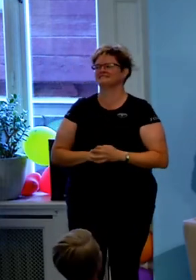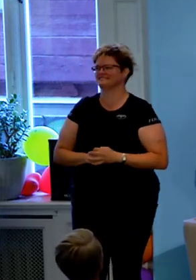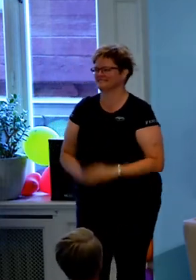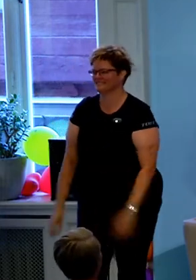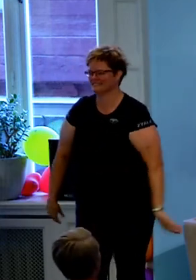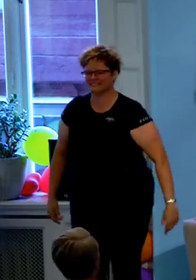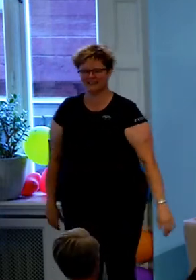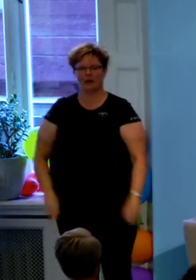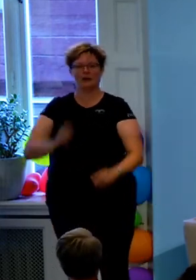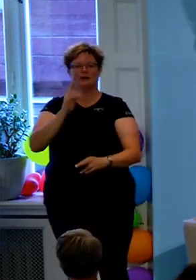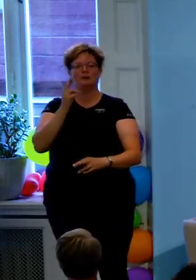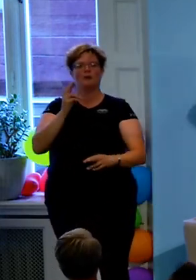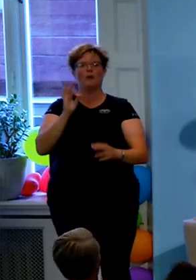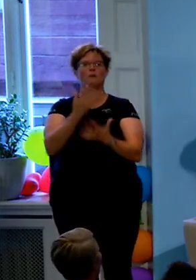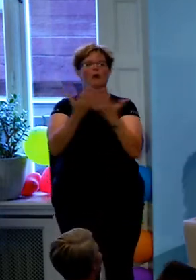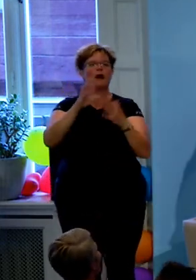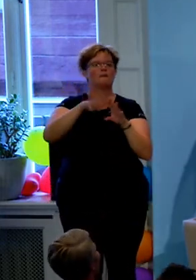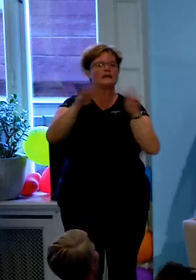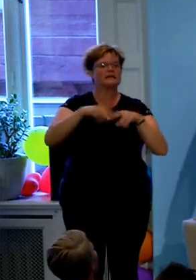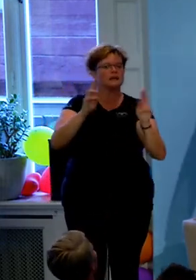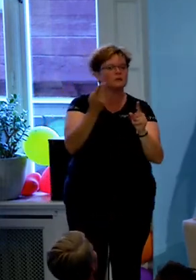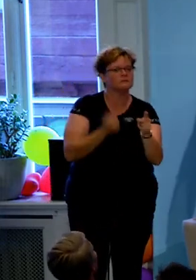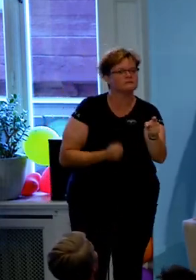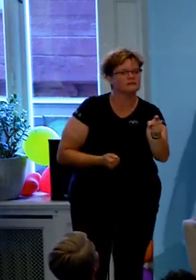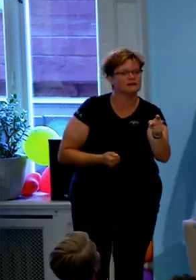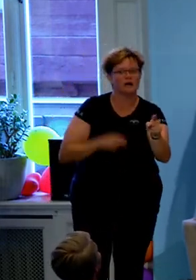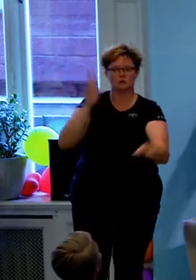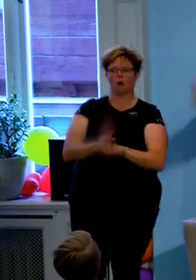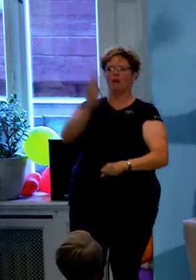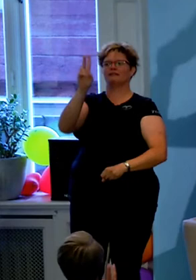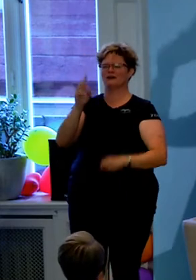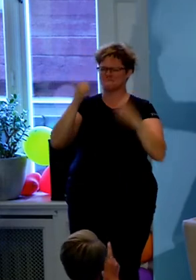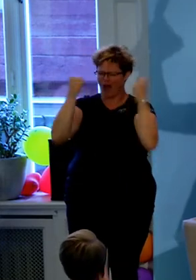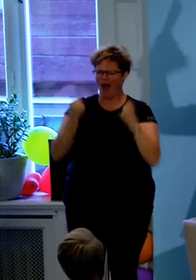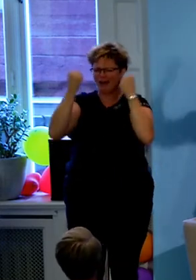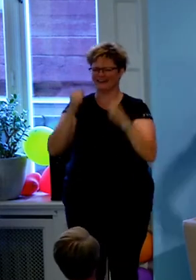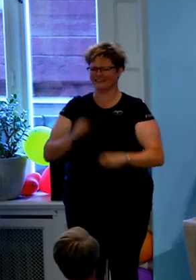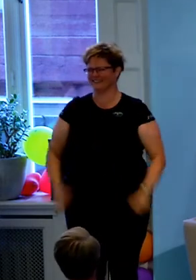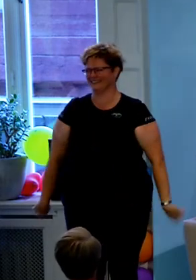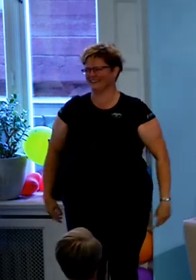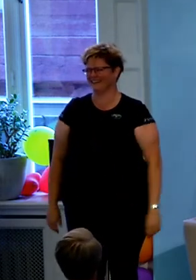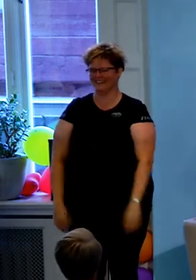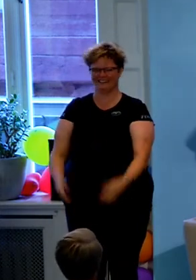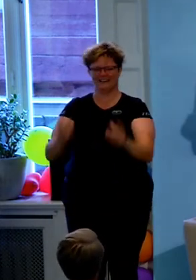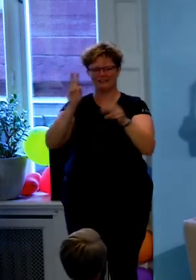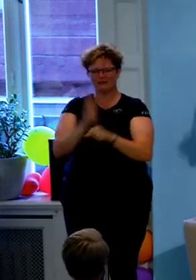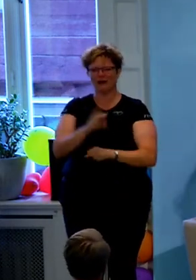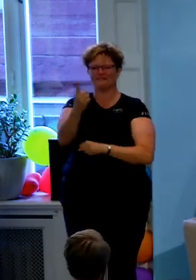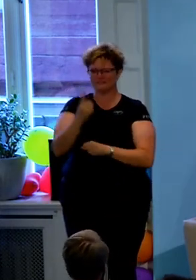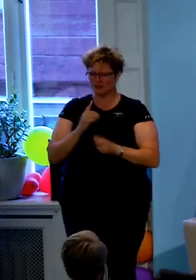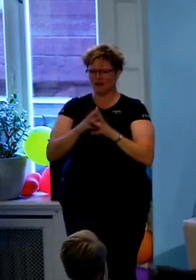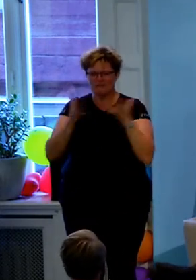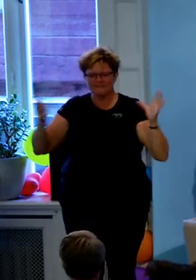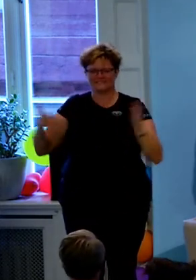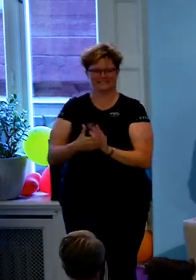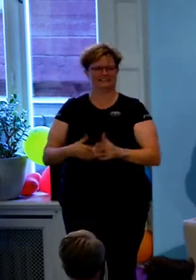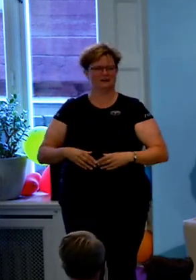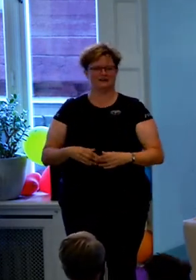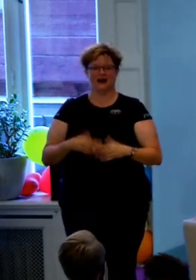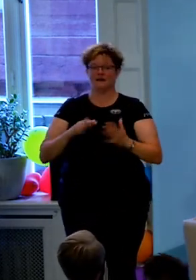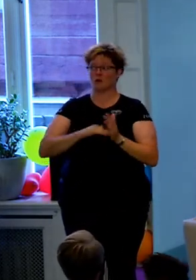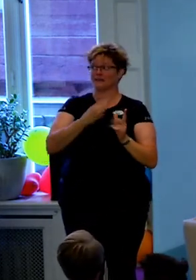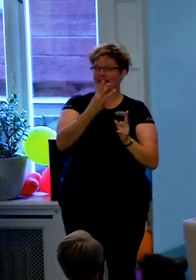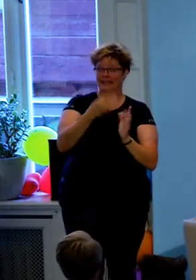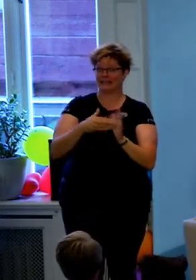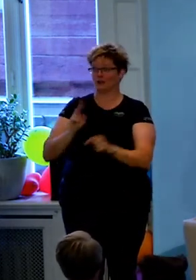Tack. Nu, och hur många är de på nätet? 12! 12 har de blivit. Från